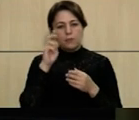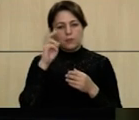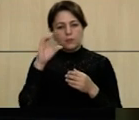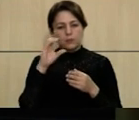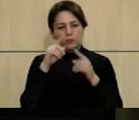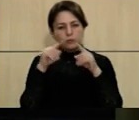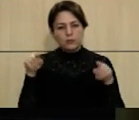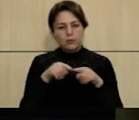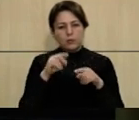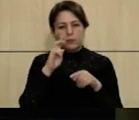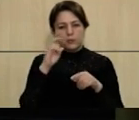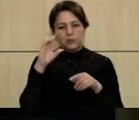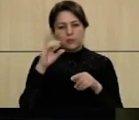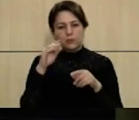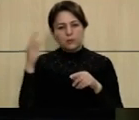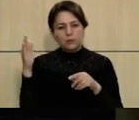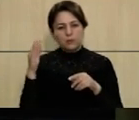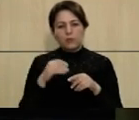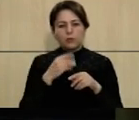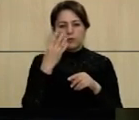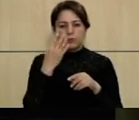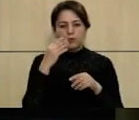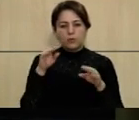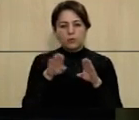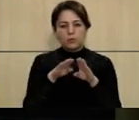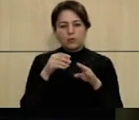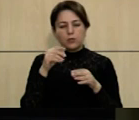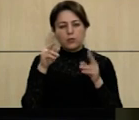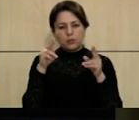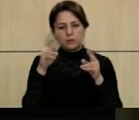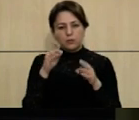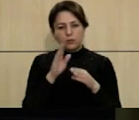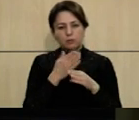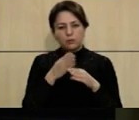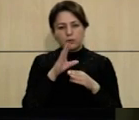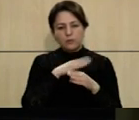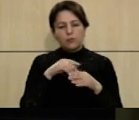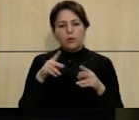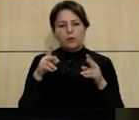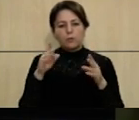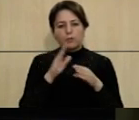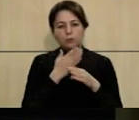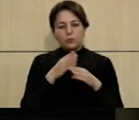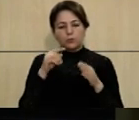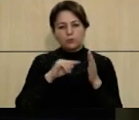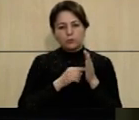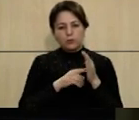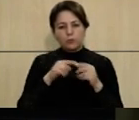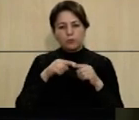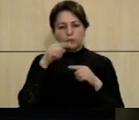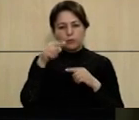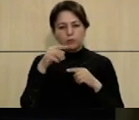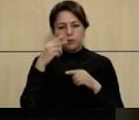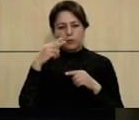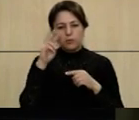burchakning BC tomoni 4 ta teng kesmaga bo'linib, bo'linish nuqtalari orqali uzunligi